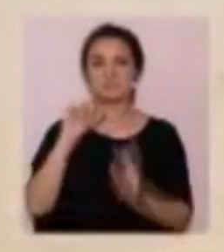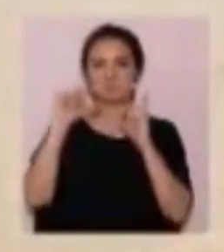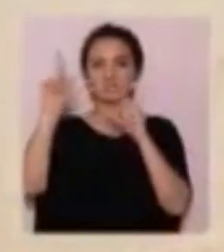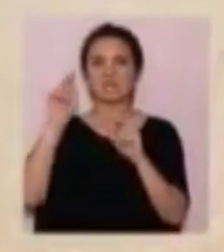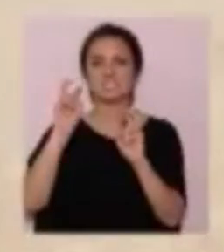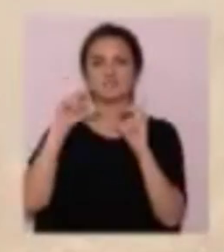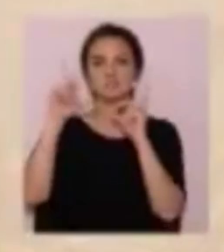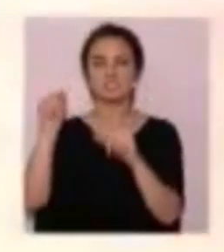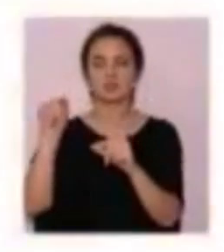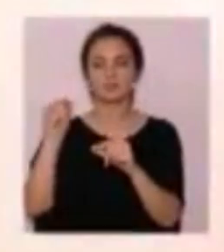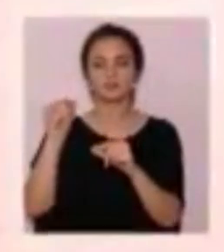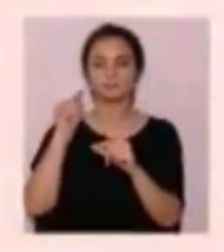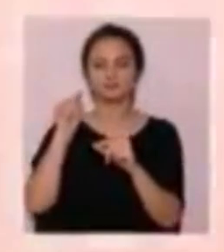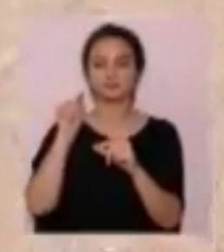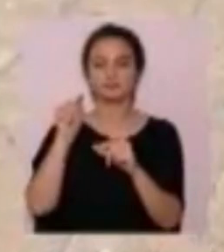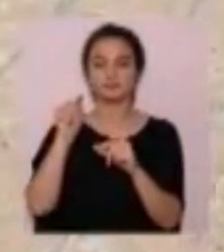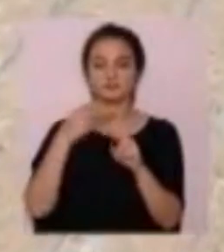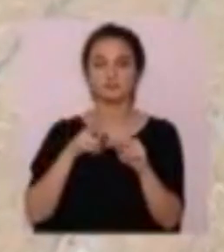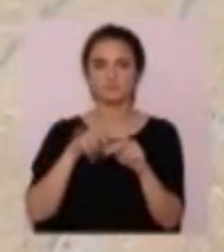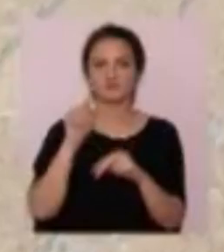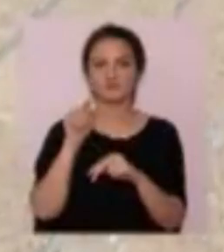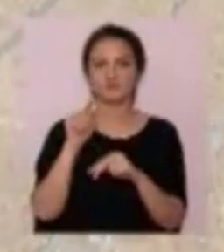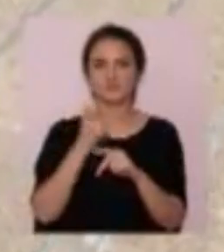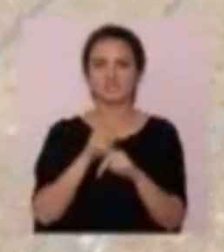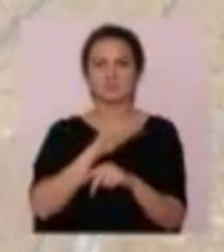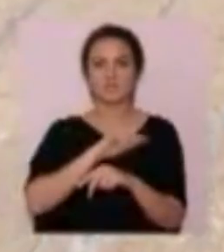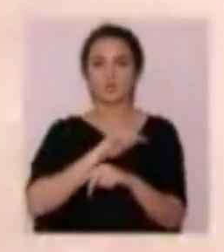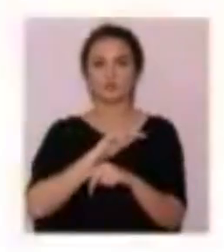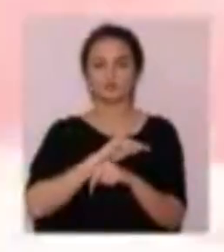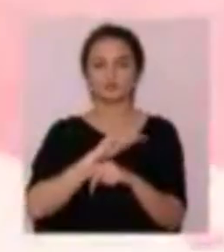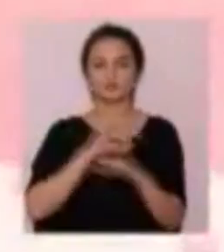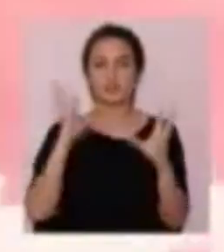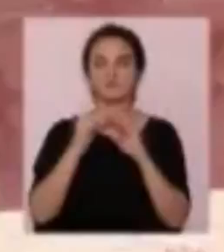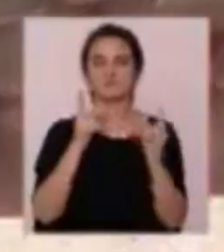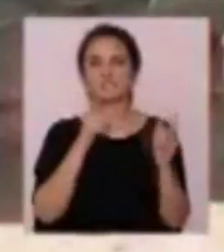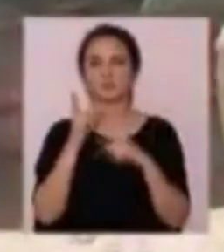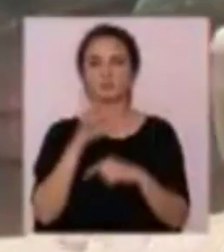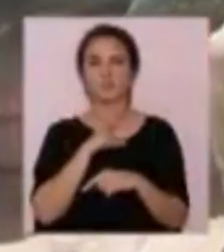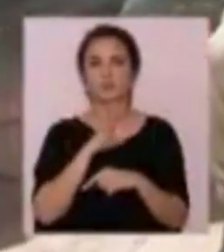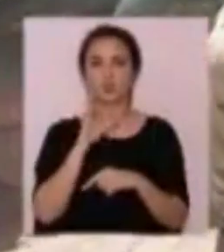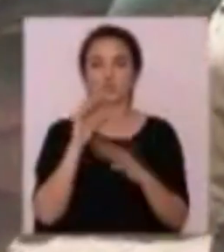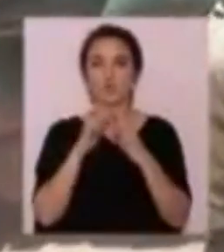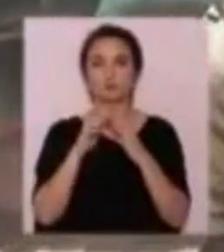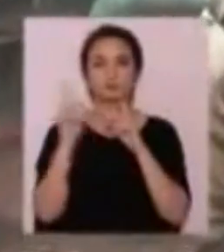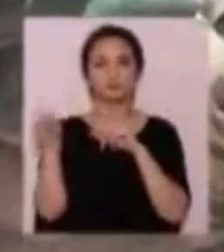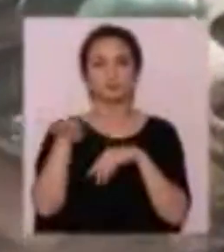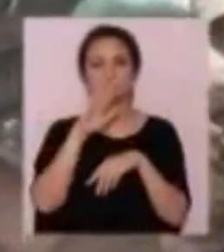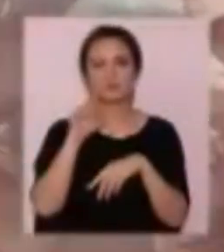მიდიხარ და რისთვის მიდიხარ, ეს უკვე ისეთი სამსახურია რომ ყველაფრისთვის მზად უნდა იყო, როცა ომში